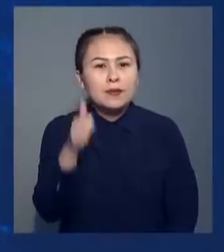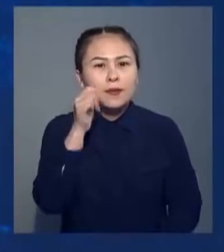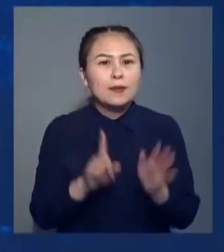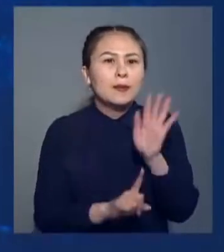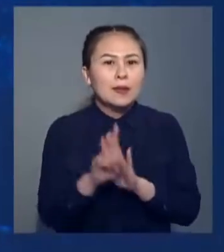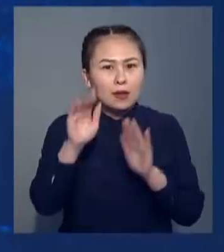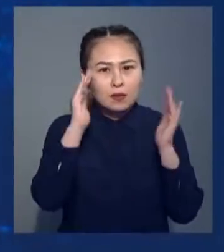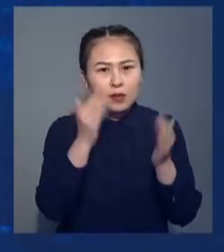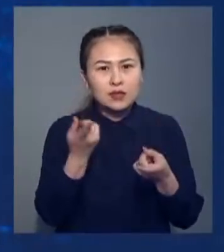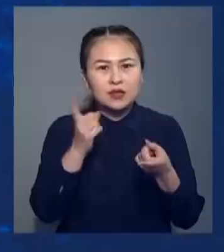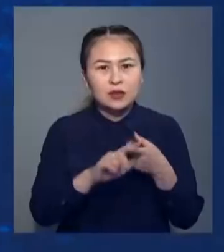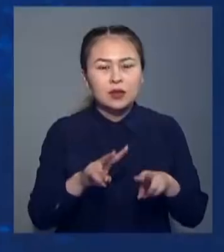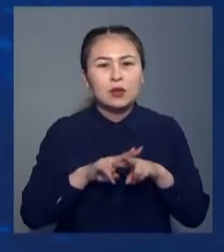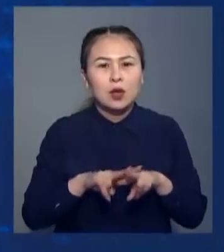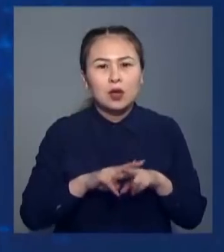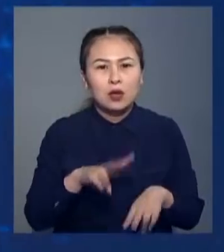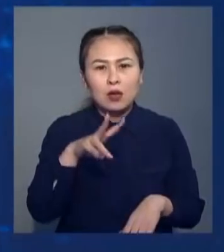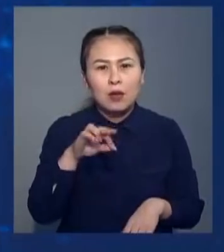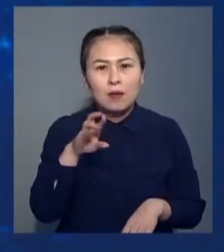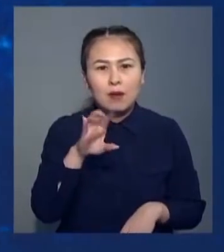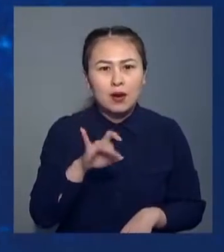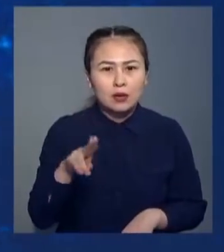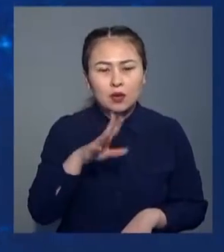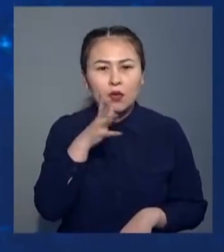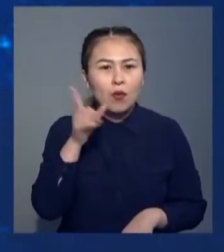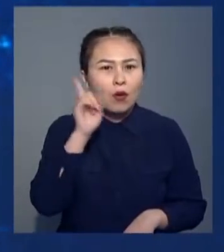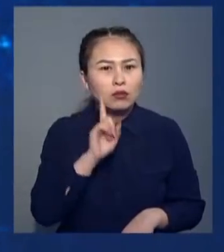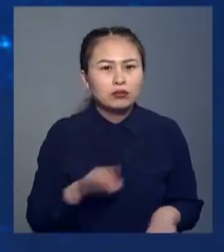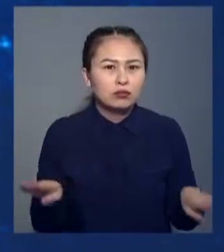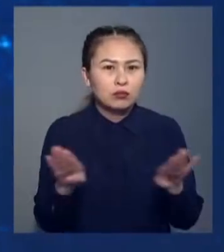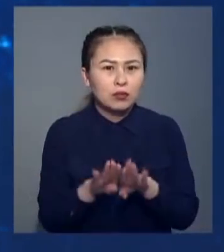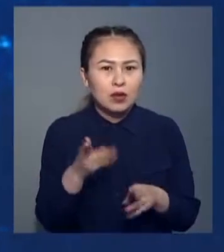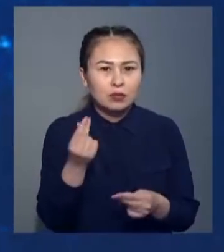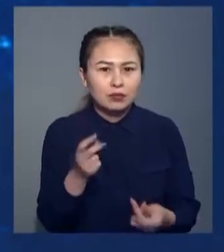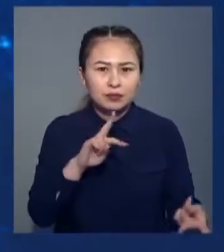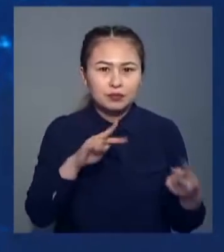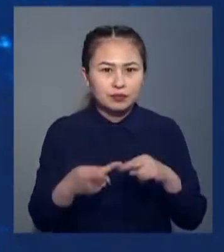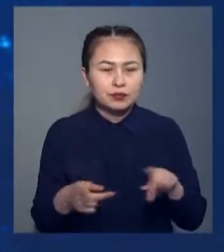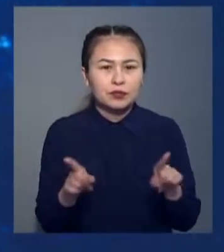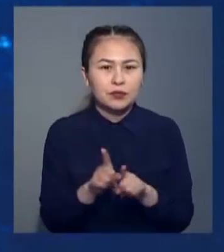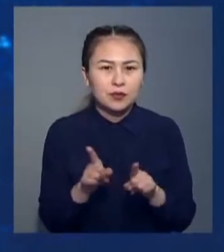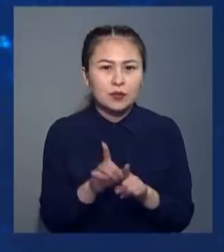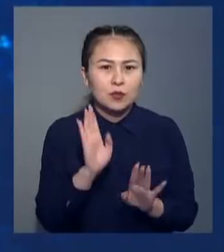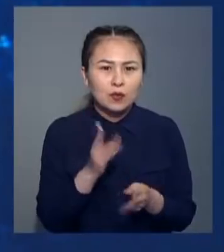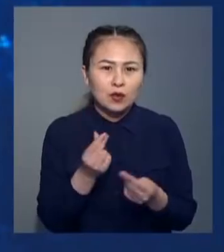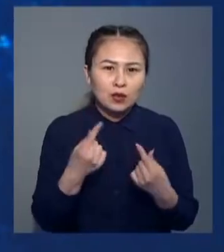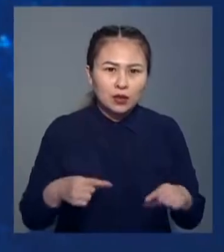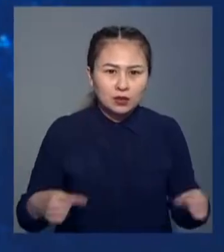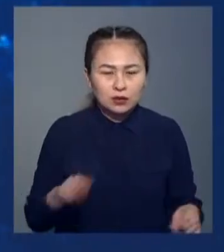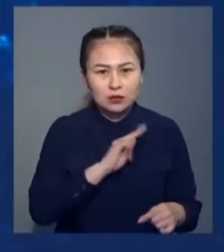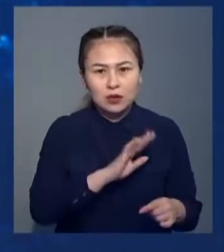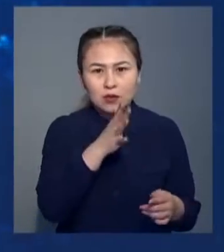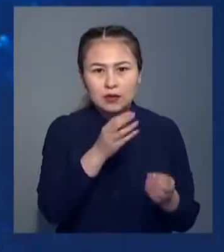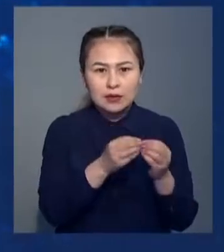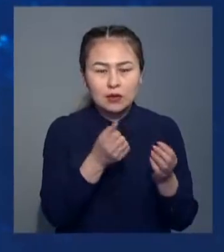Ертеңнен бастап карантинге байланысты елордадағы ломбардтар уақытша жабылады. Ал ақша айырбастау орындары басқада қаржылық ұйымдар жұмысы